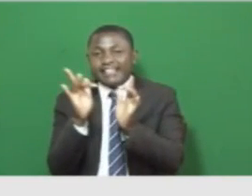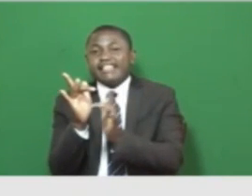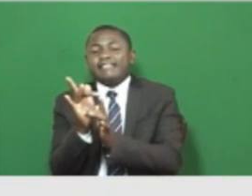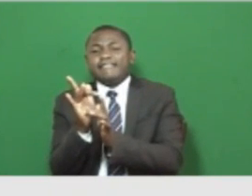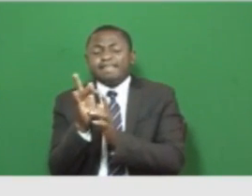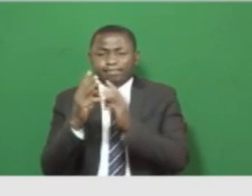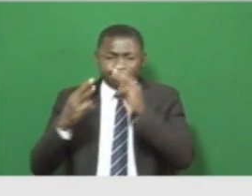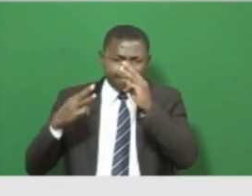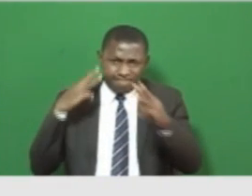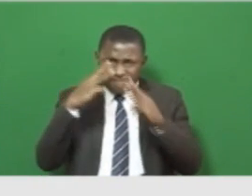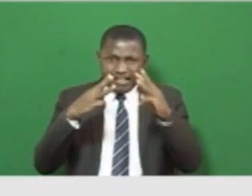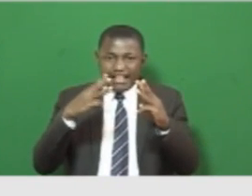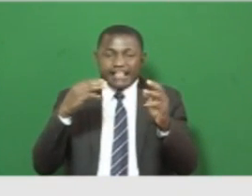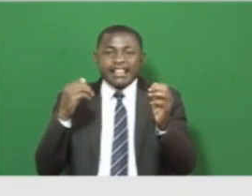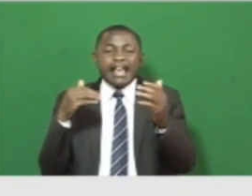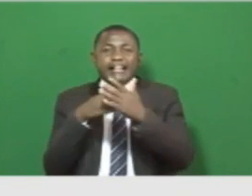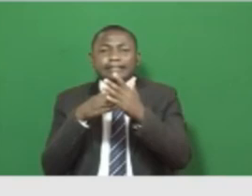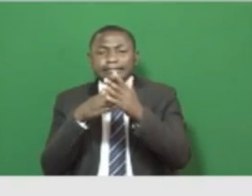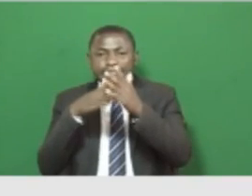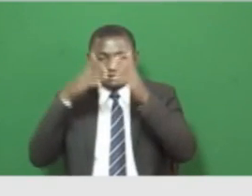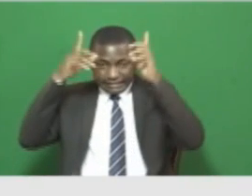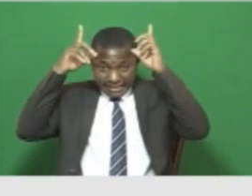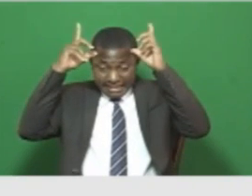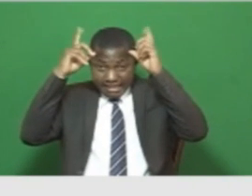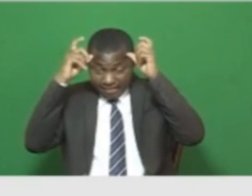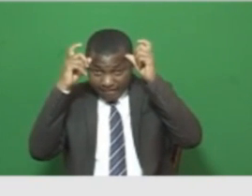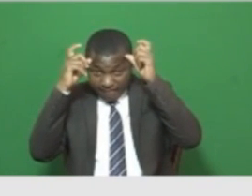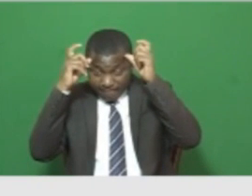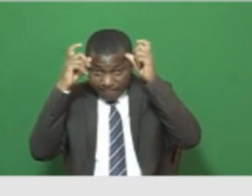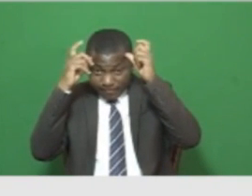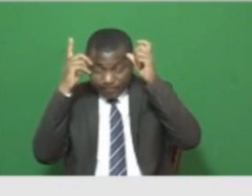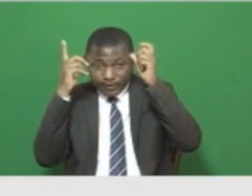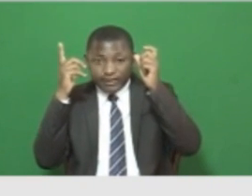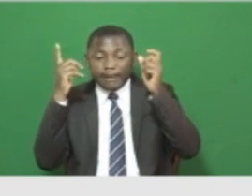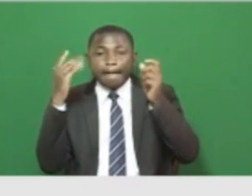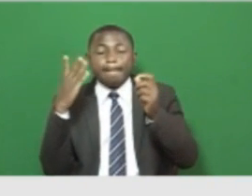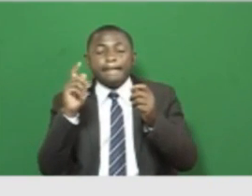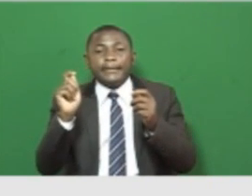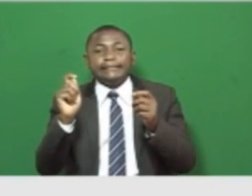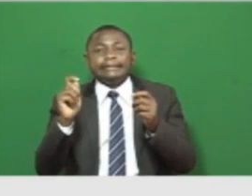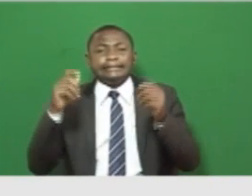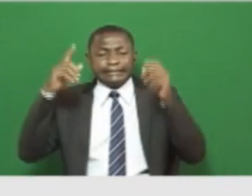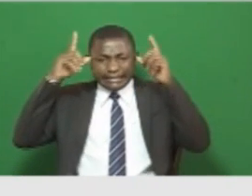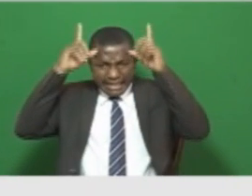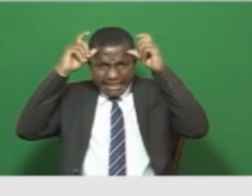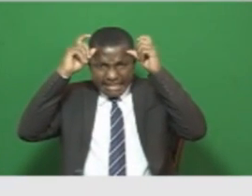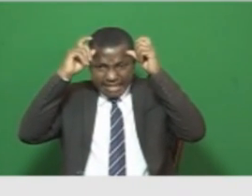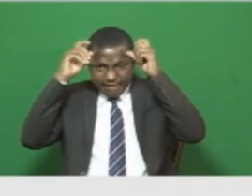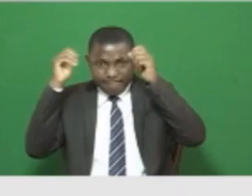Mikaeri nevatumwa vake vakarwa neshato. Shato ikarwa ina vatumwa vayo.